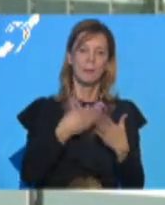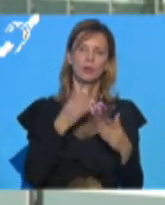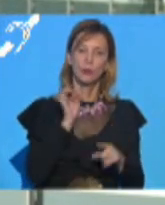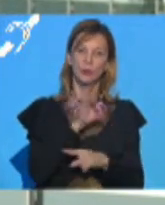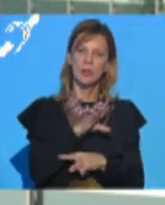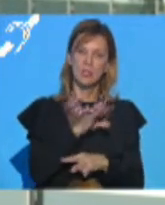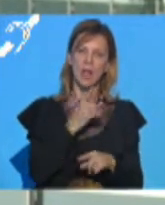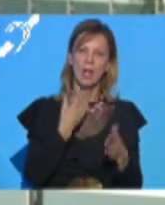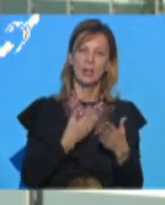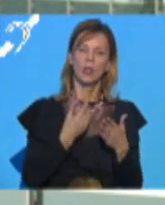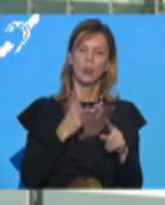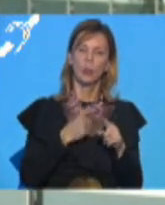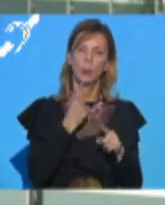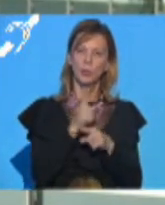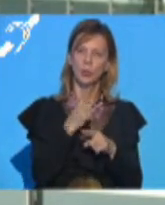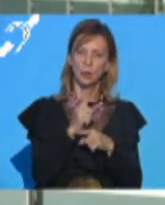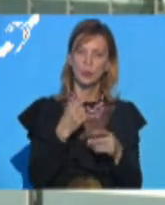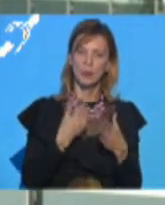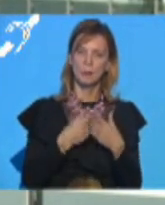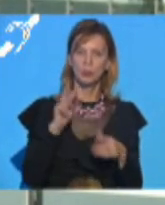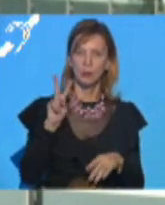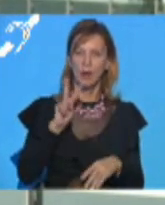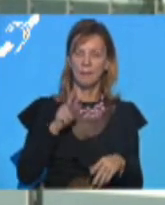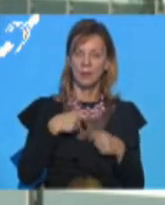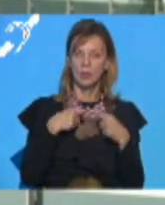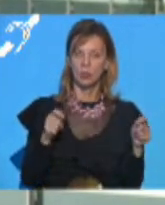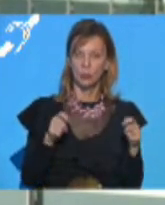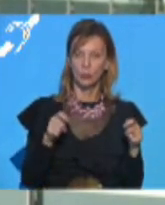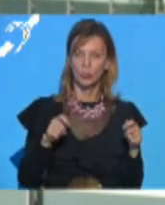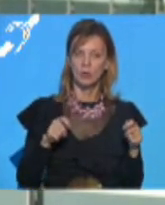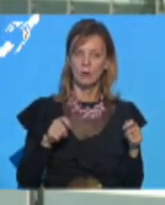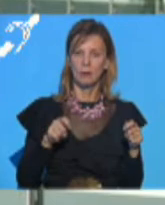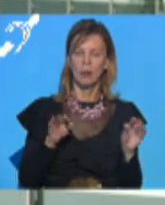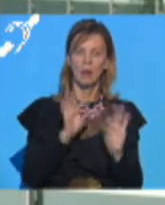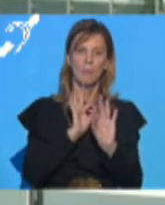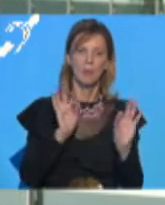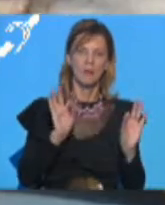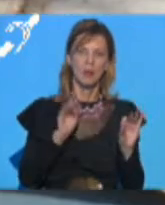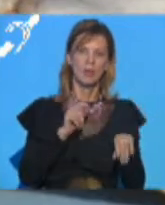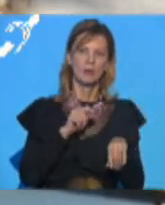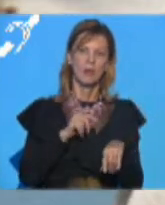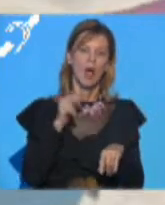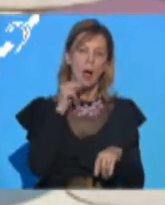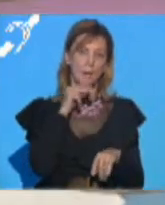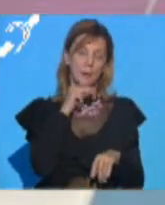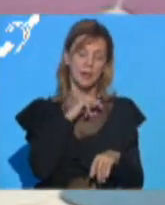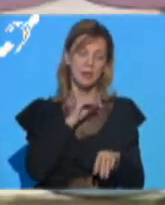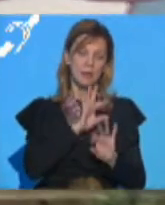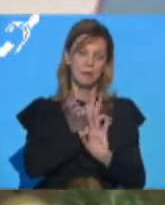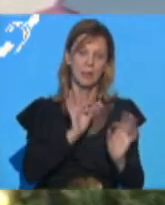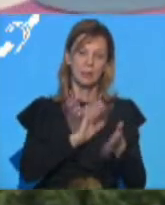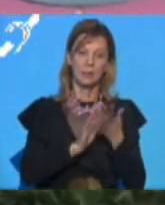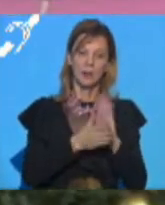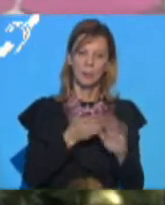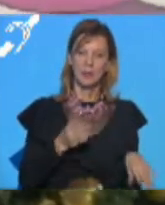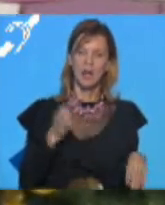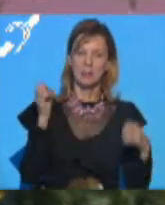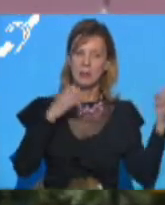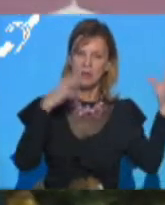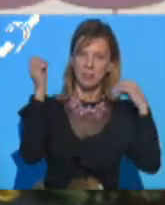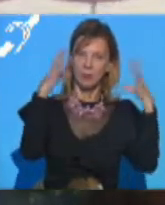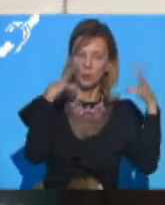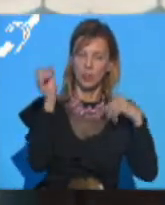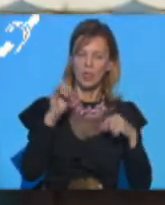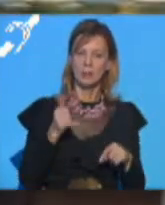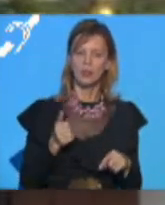vânzare, produsele, pentru ca vineri totul să fie la orele prânzului, să fie țiplă, să strălucească